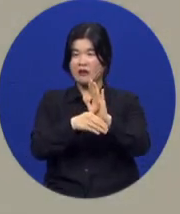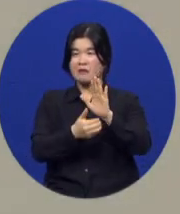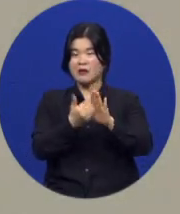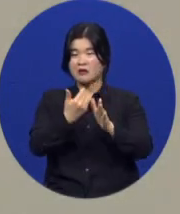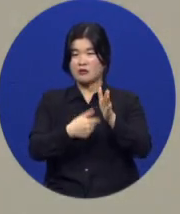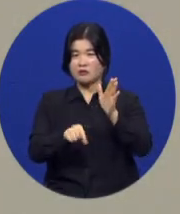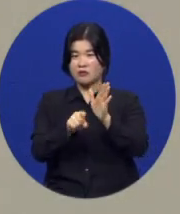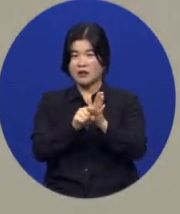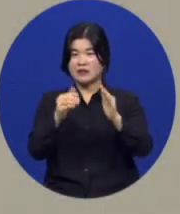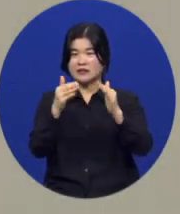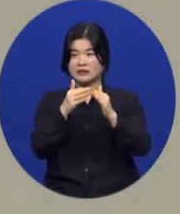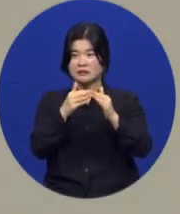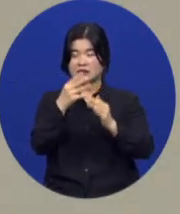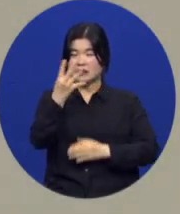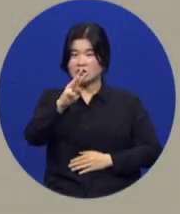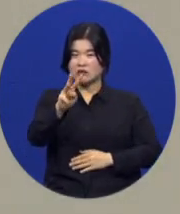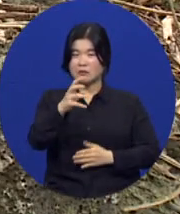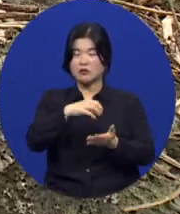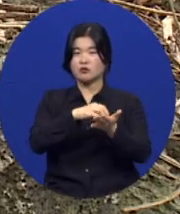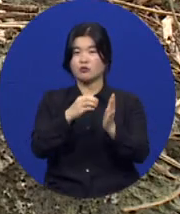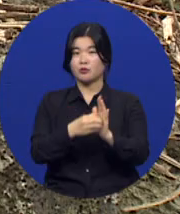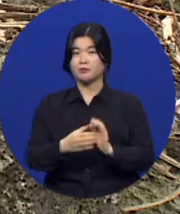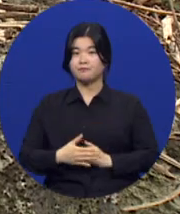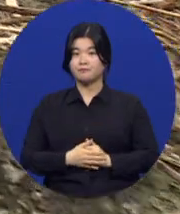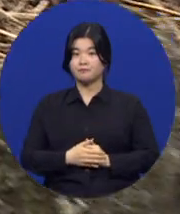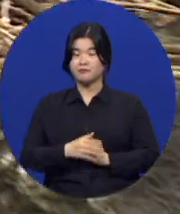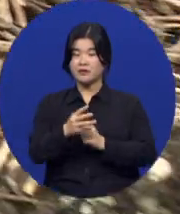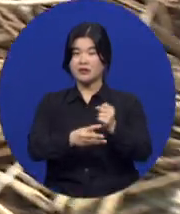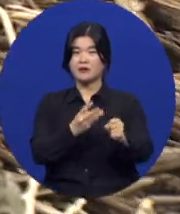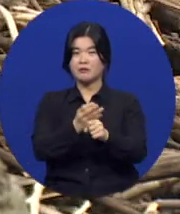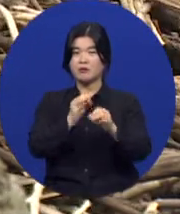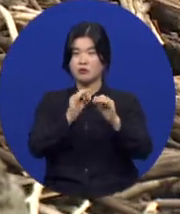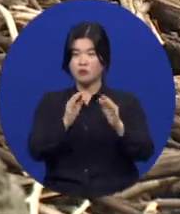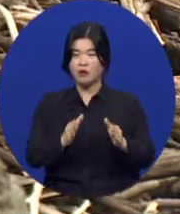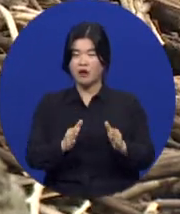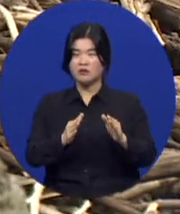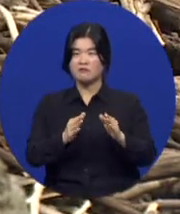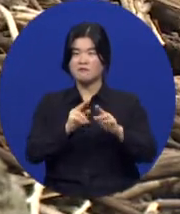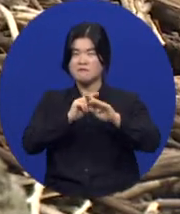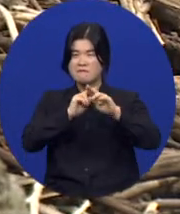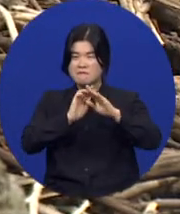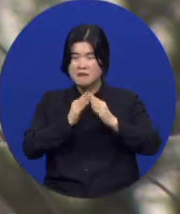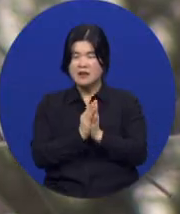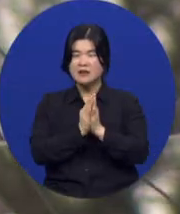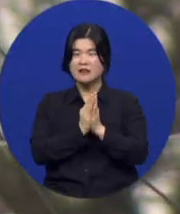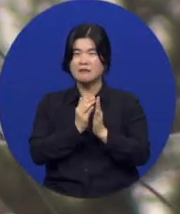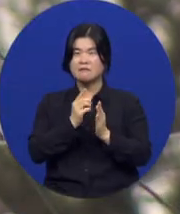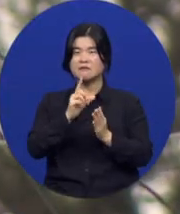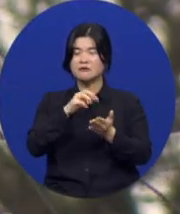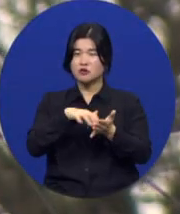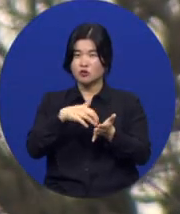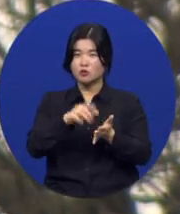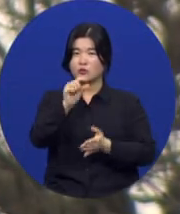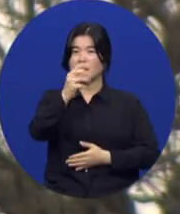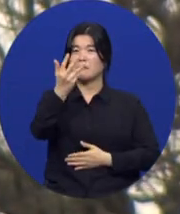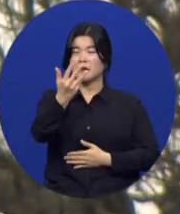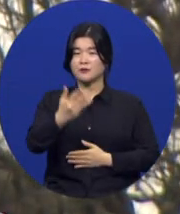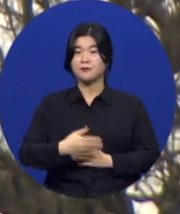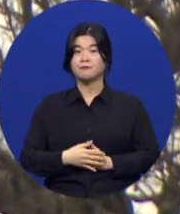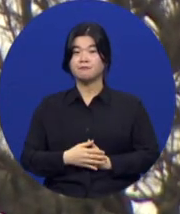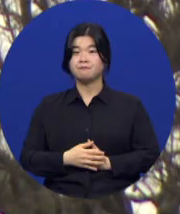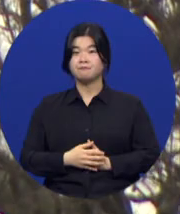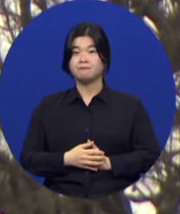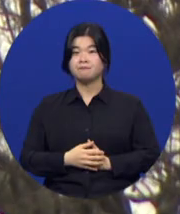제거한 3 둥지는 4천 300여 개 최근 3년 동안 제거한 둥지 만 만 8천여 개에 이르고 있습니다